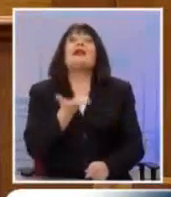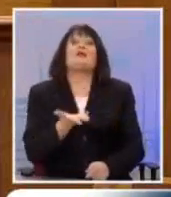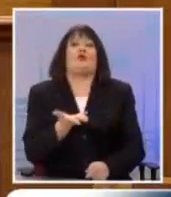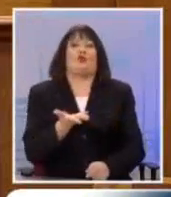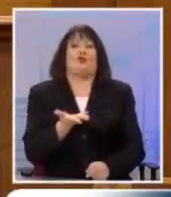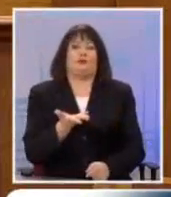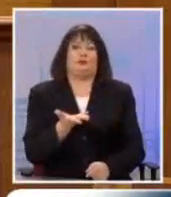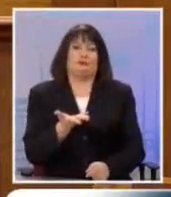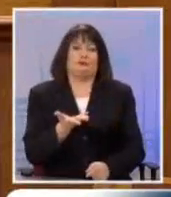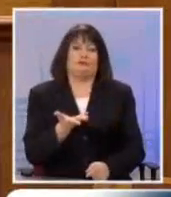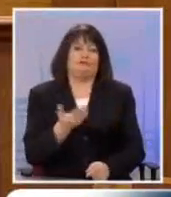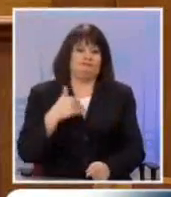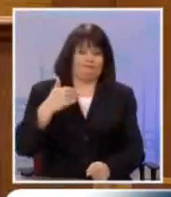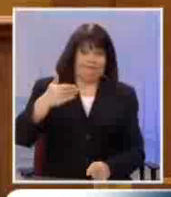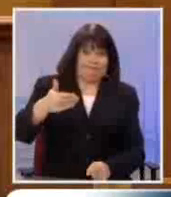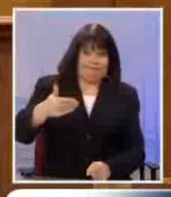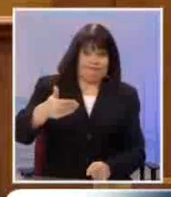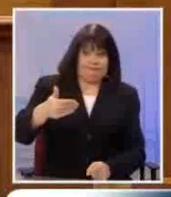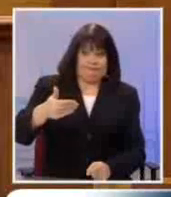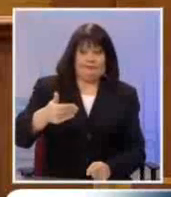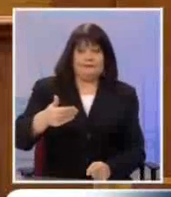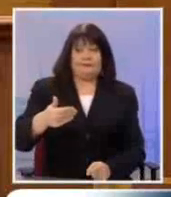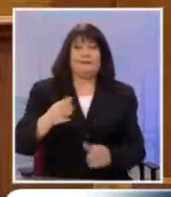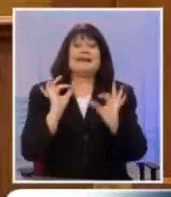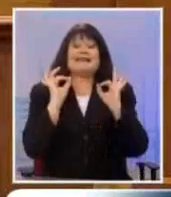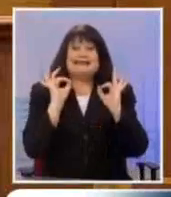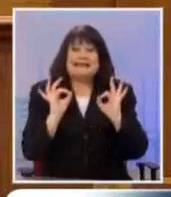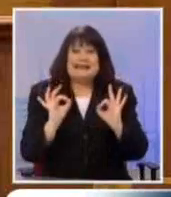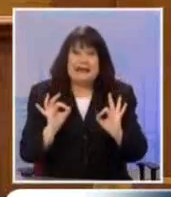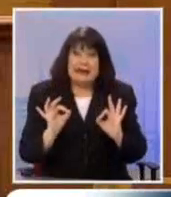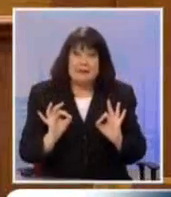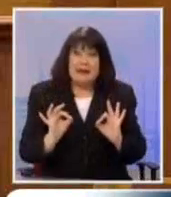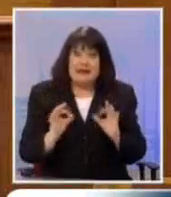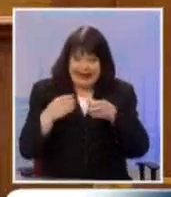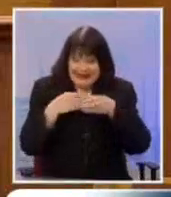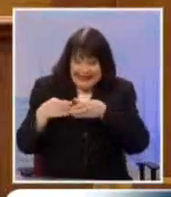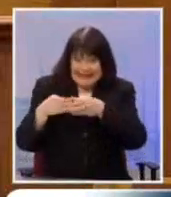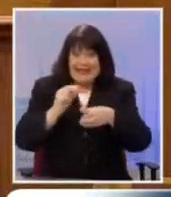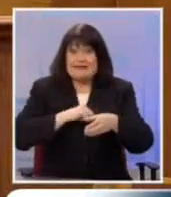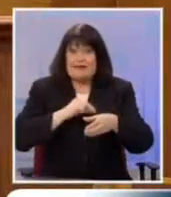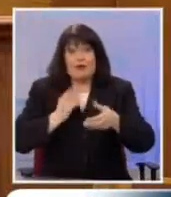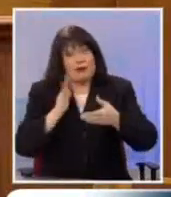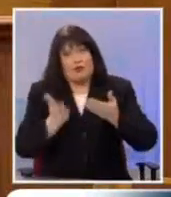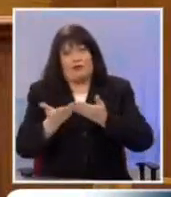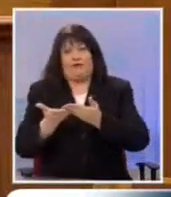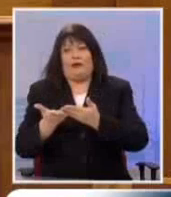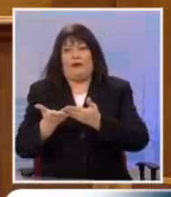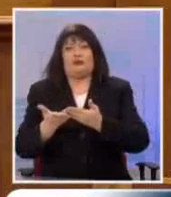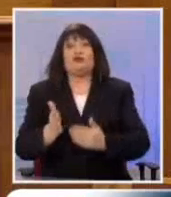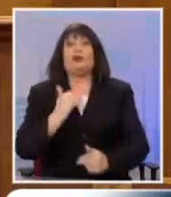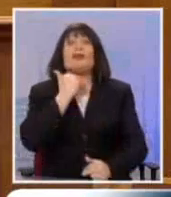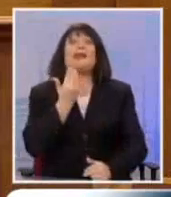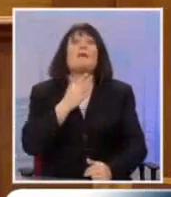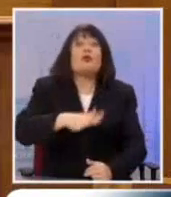απευθυνθούν πέρα από πολύ στενά συγκεκριμένα ταξικά συμφέροντα. Δεν μπορεί να απευθυνθείτε πια